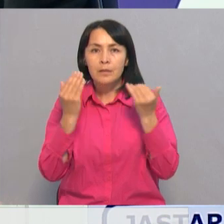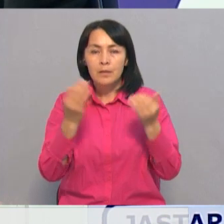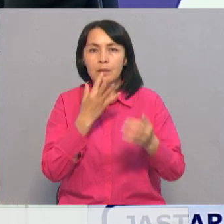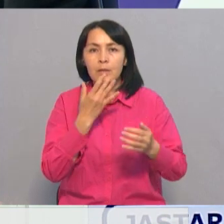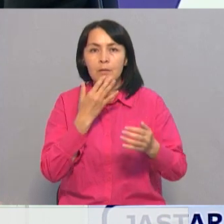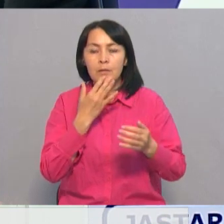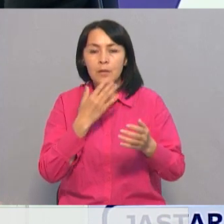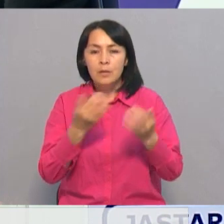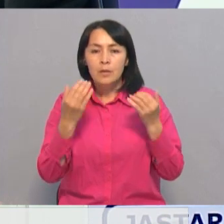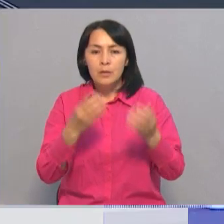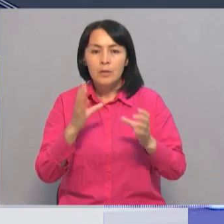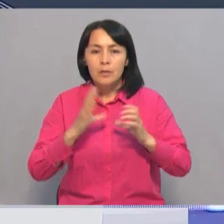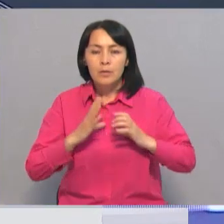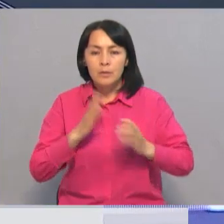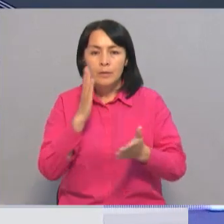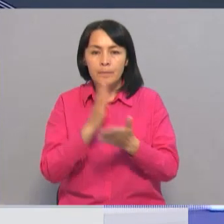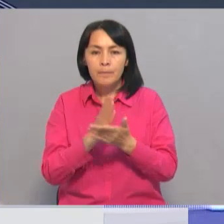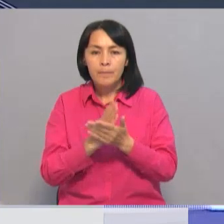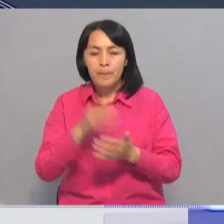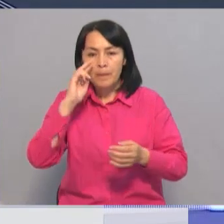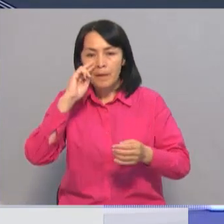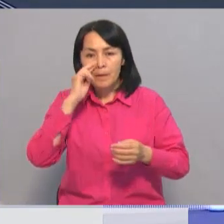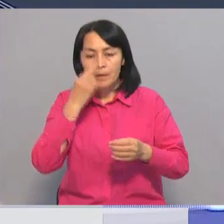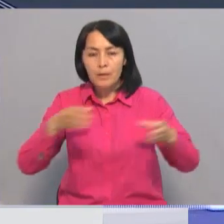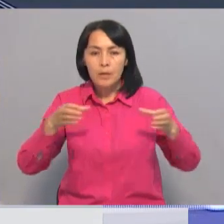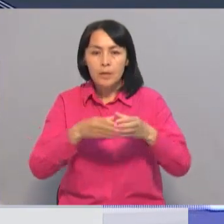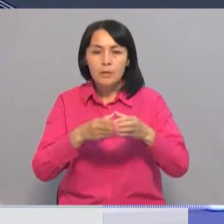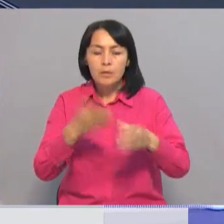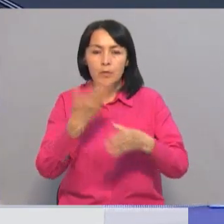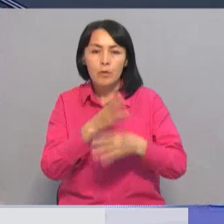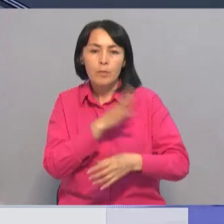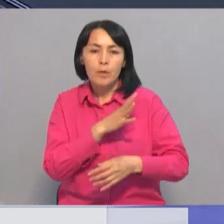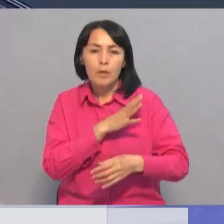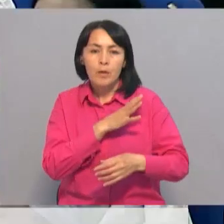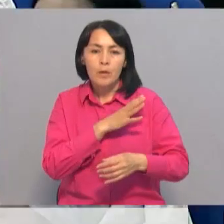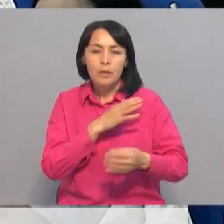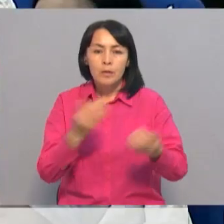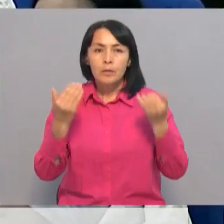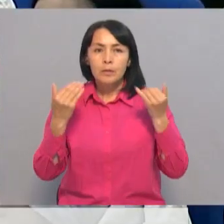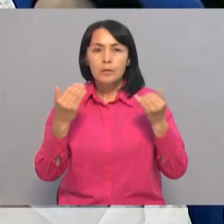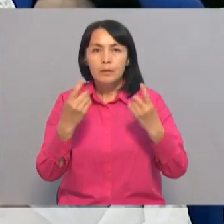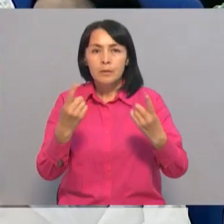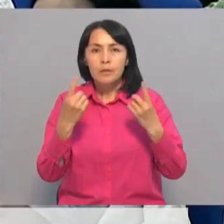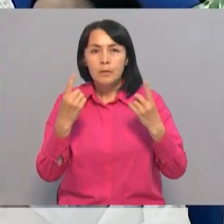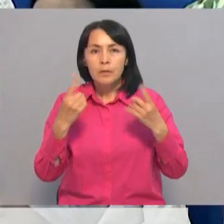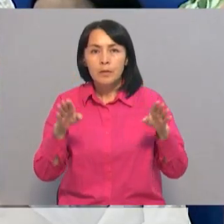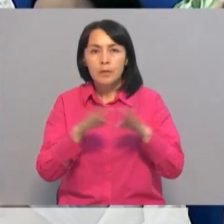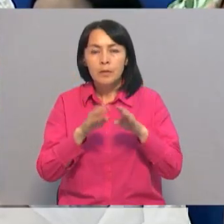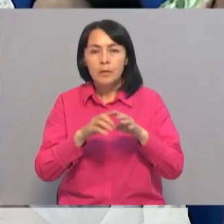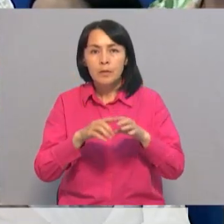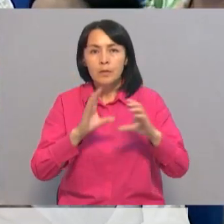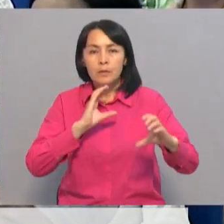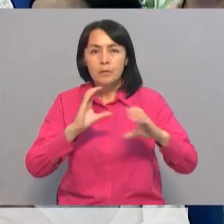Ұлттық құндылықтар академиясы қоғамдық бірлестігінің Шымкент филиалы мұрындық болған. Конференцияға зиялы қауым өкілдері, жоғары